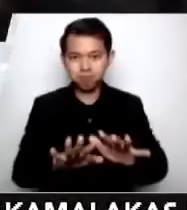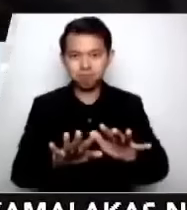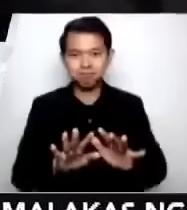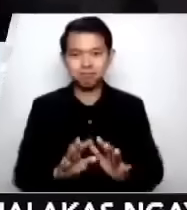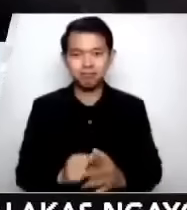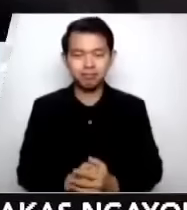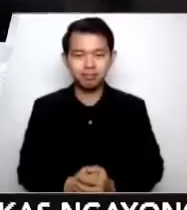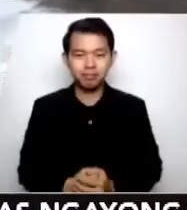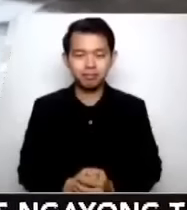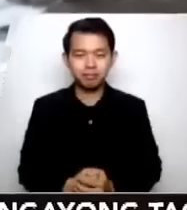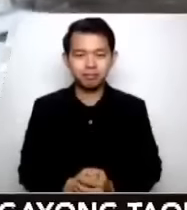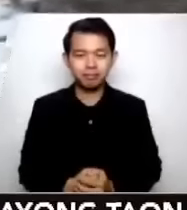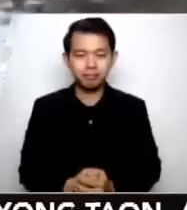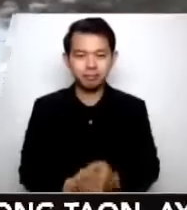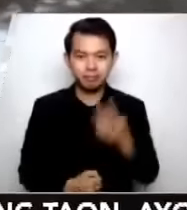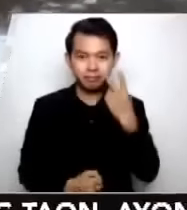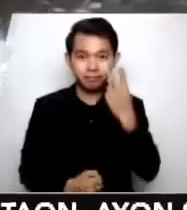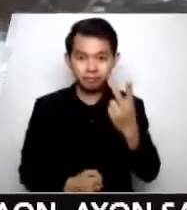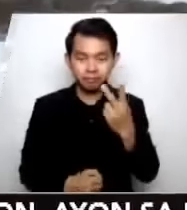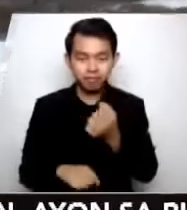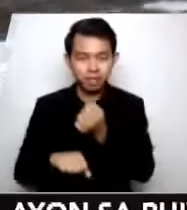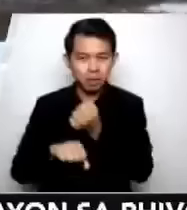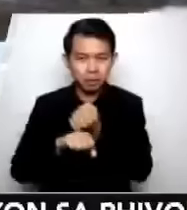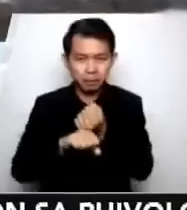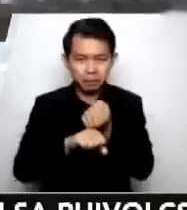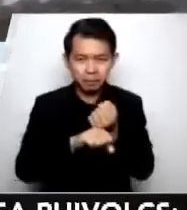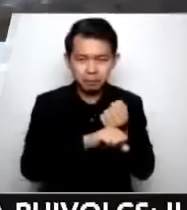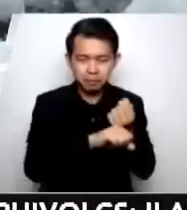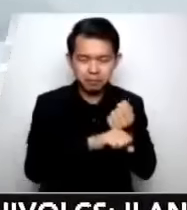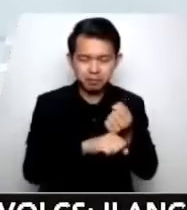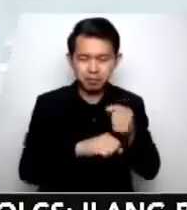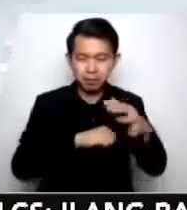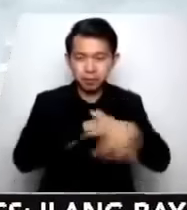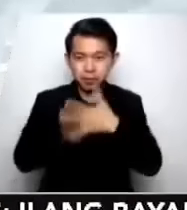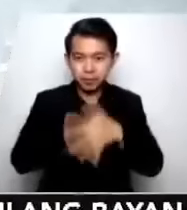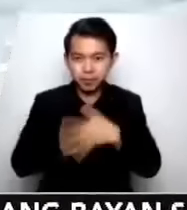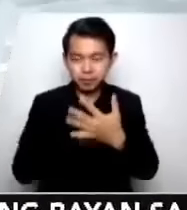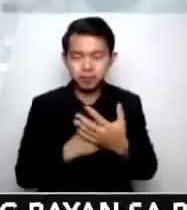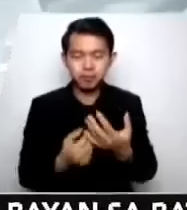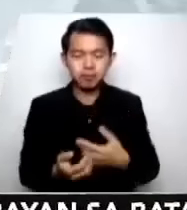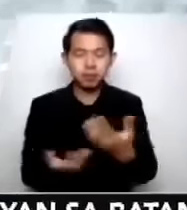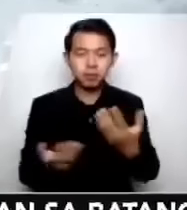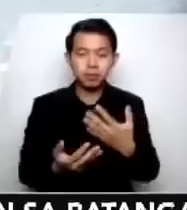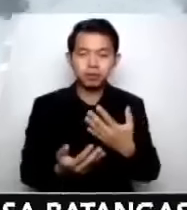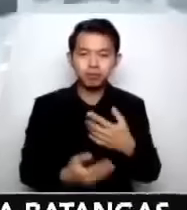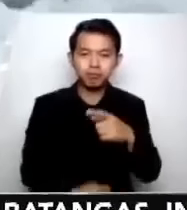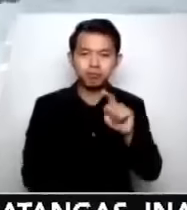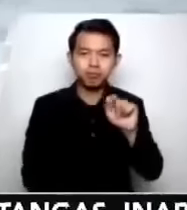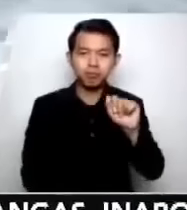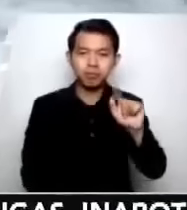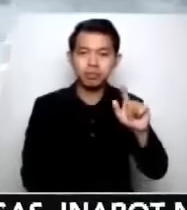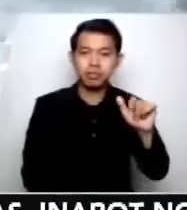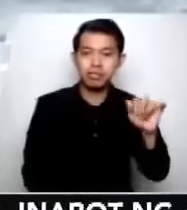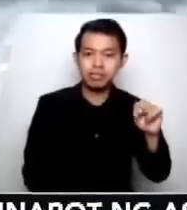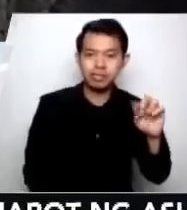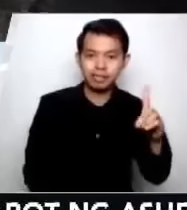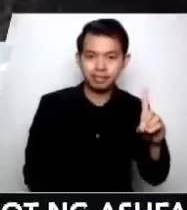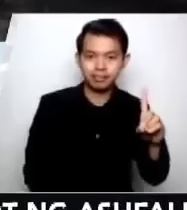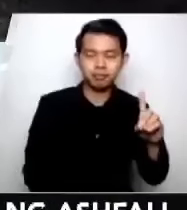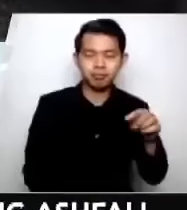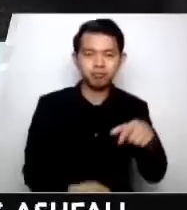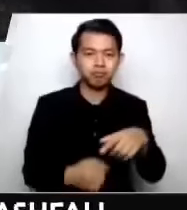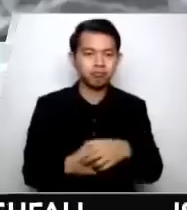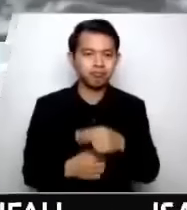Sa mabato at maalong tabing dagat na ito, sa Koh Samui, Thailand, napili ng isang babae na mag-yoga. Pero ang